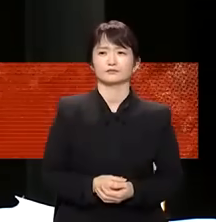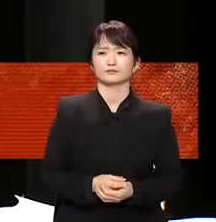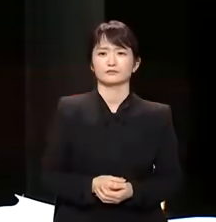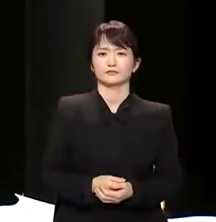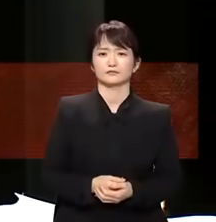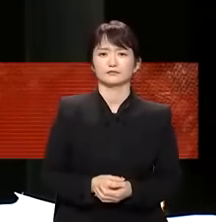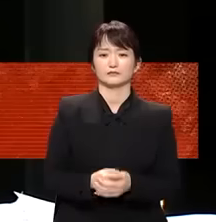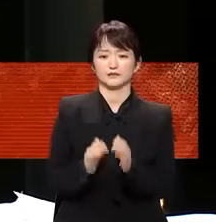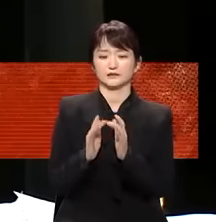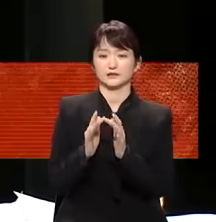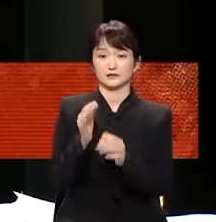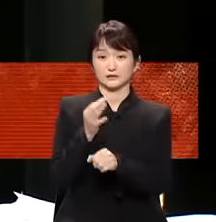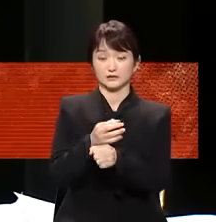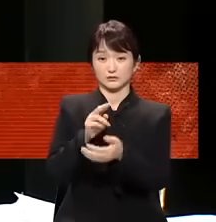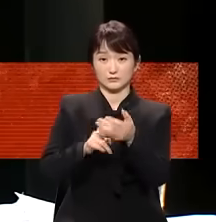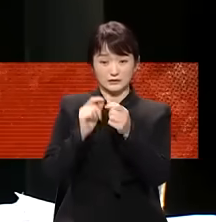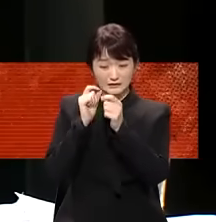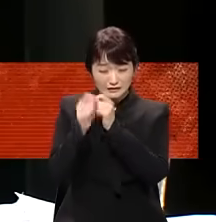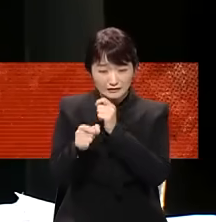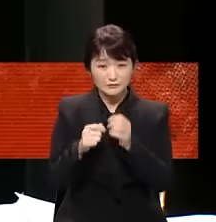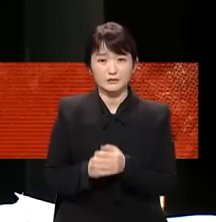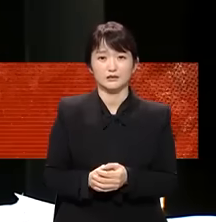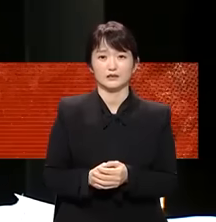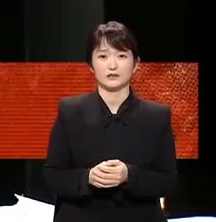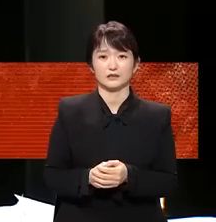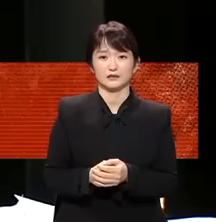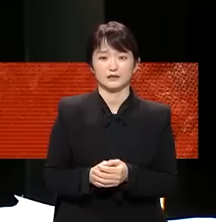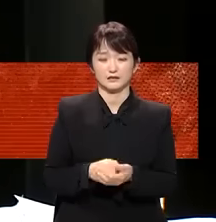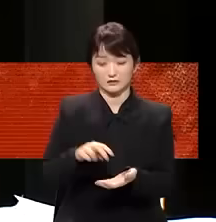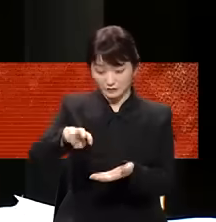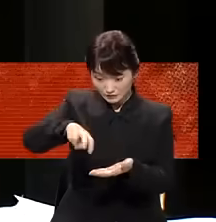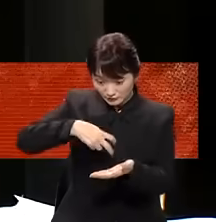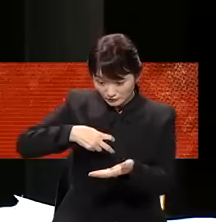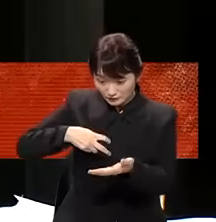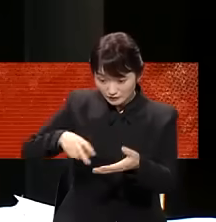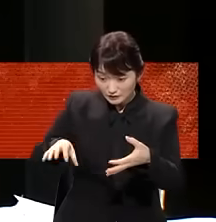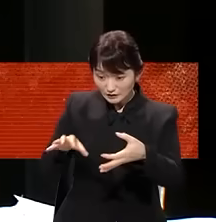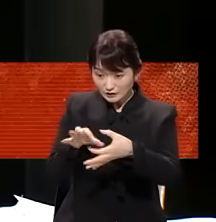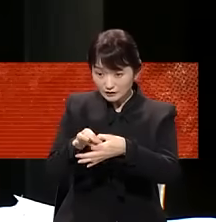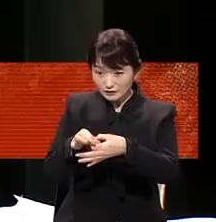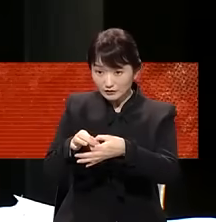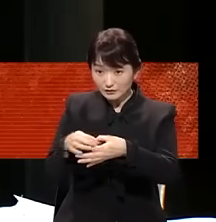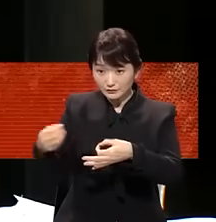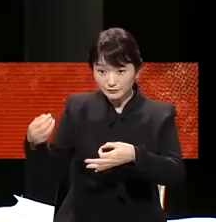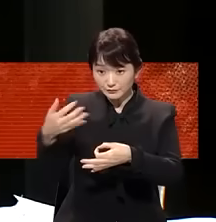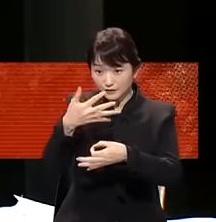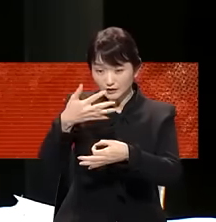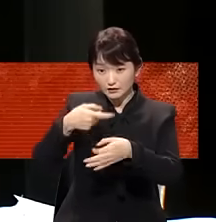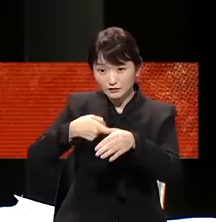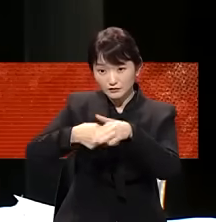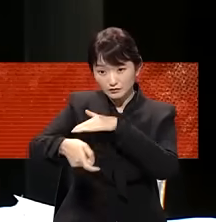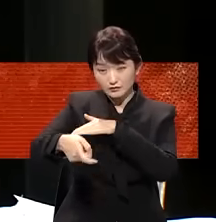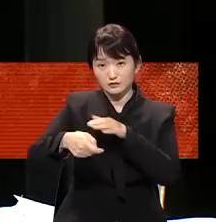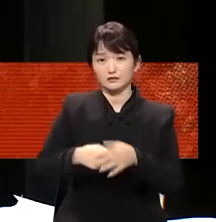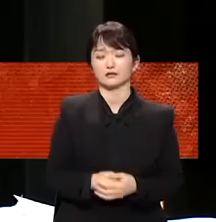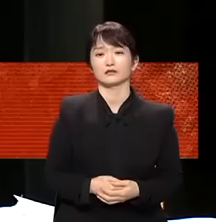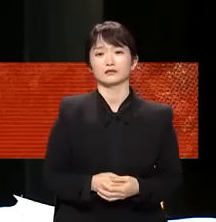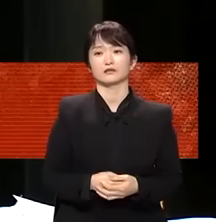온라인 쇼핑 사기 피싱 사기 너무 많이 제보를 주세요 근데 이거를 저희가